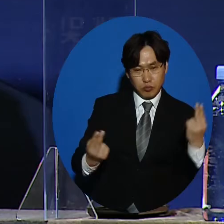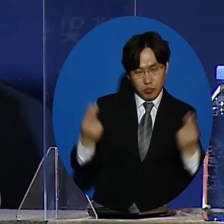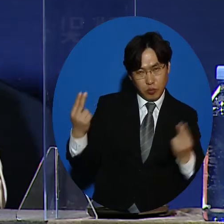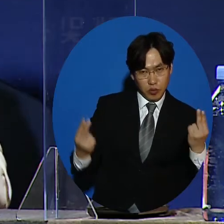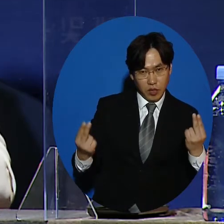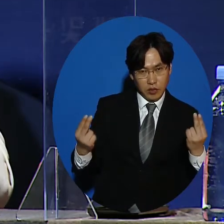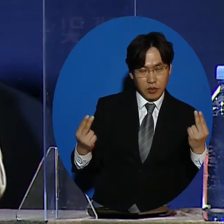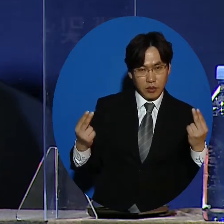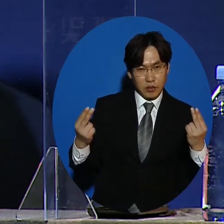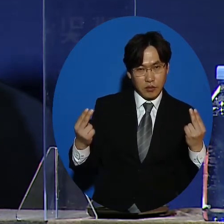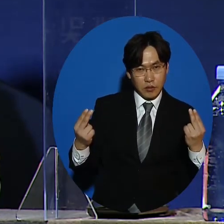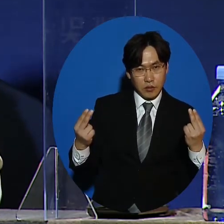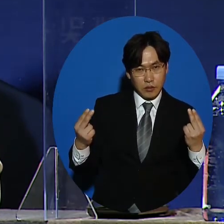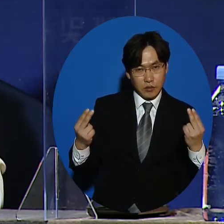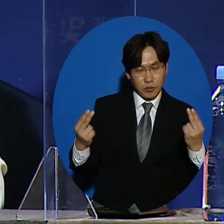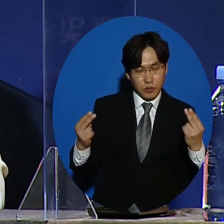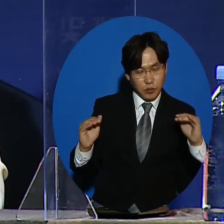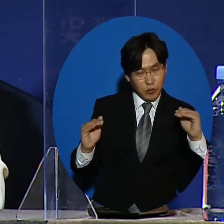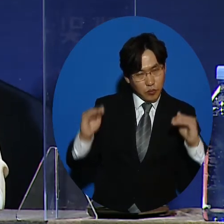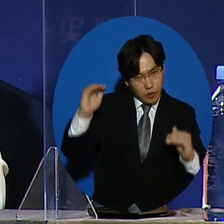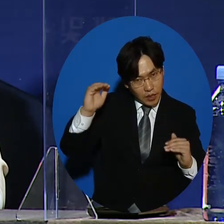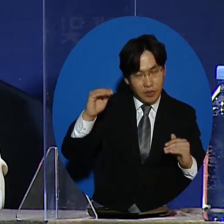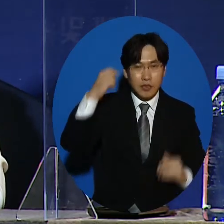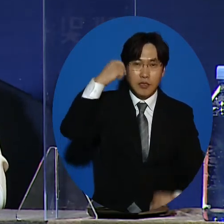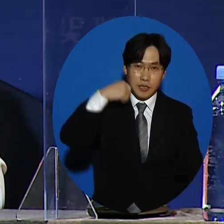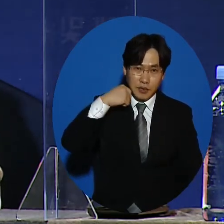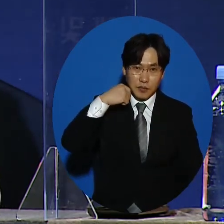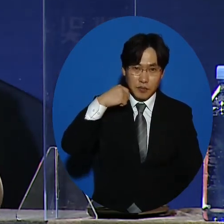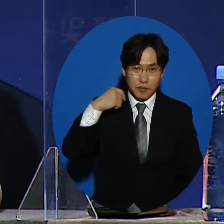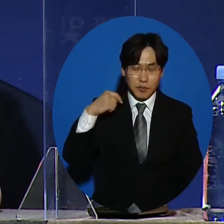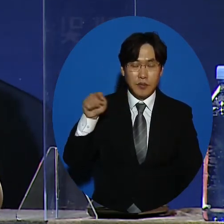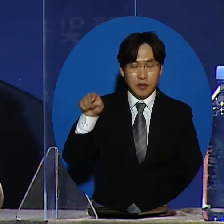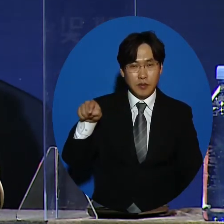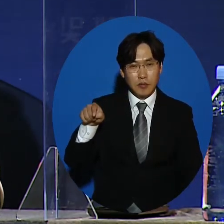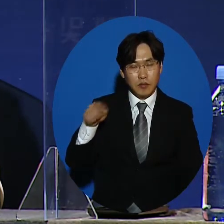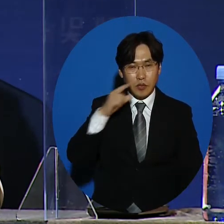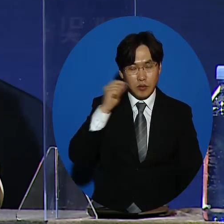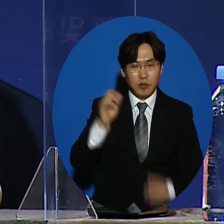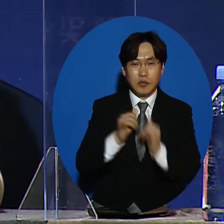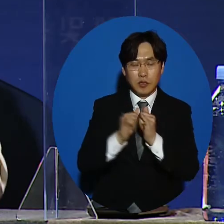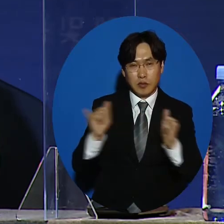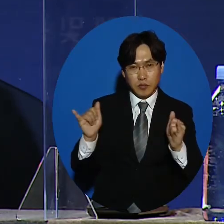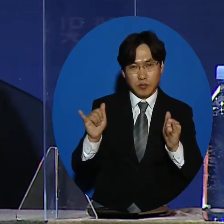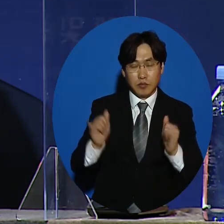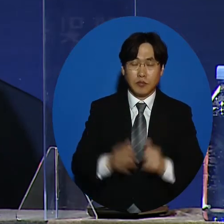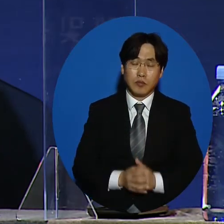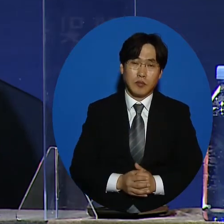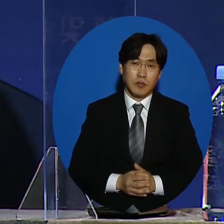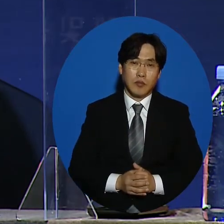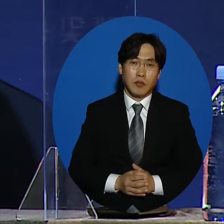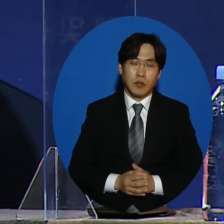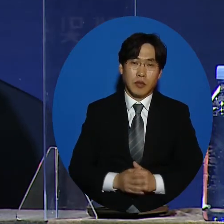좀 더 융통성이 있다고 해야 될까요? 좀 유연하다는 생각이 좀 들었습니다. 그래서